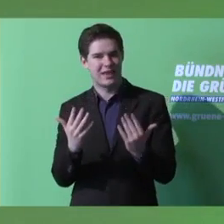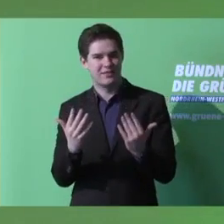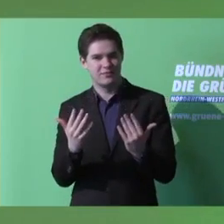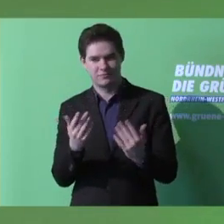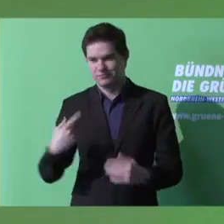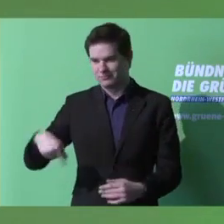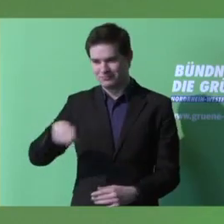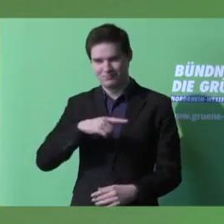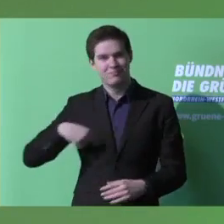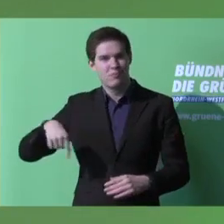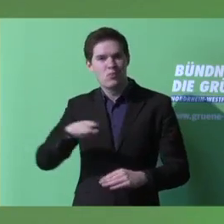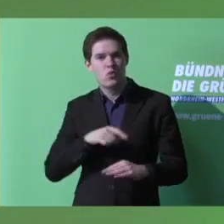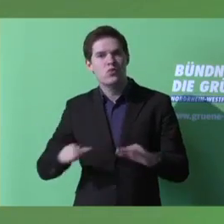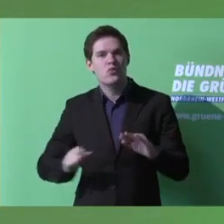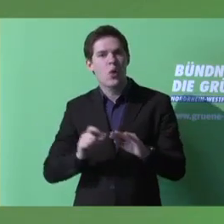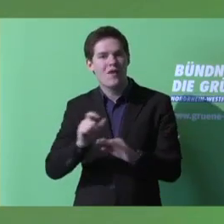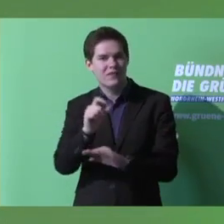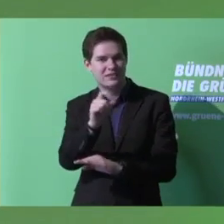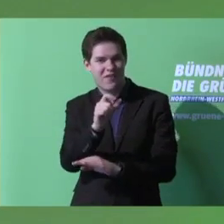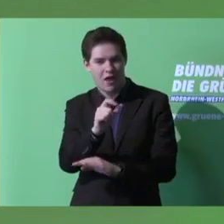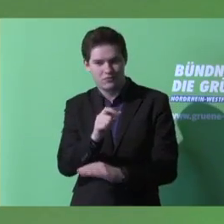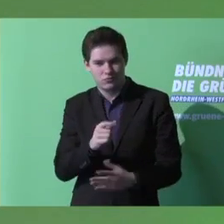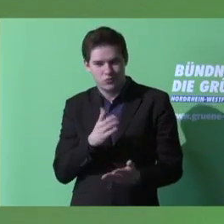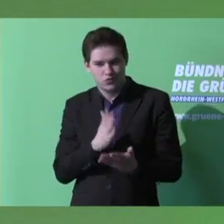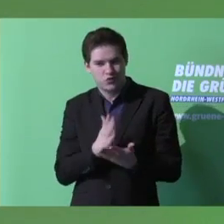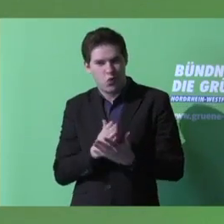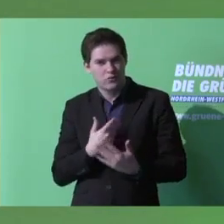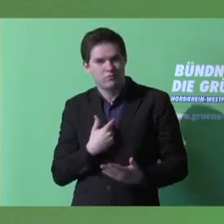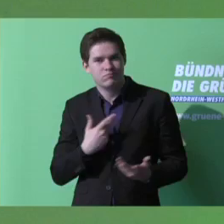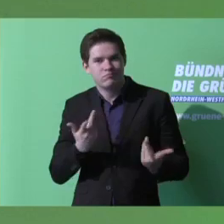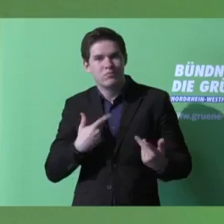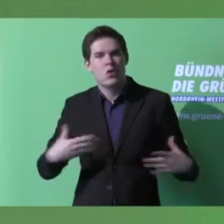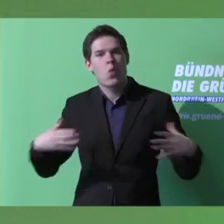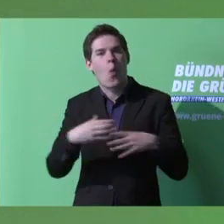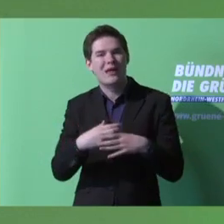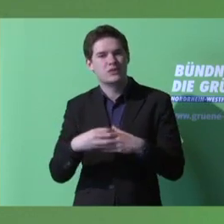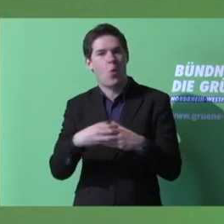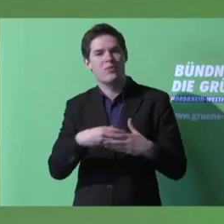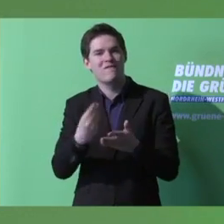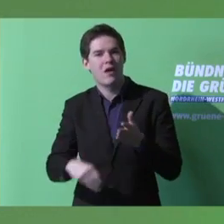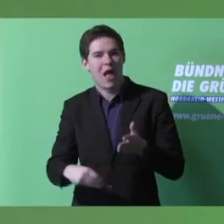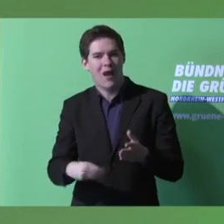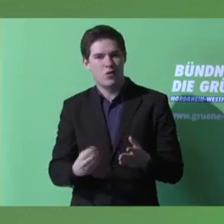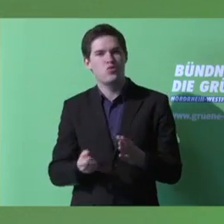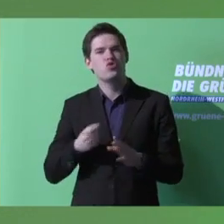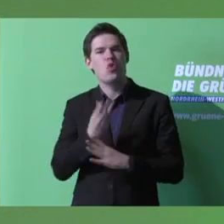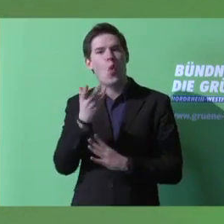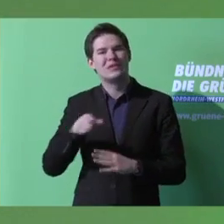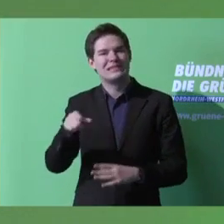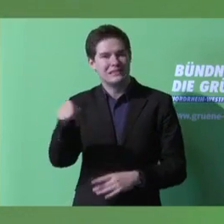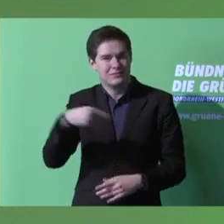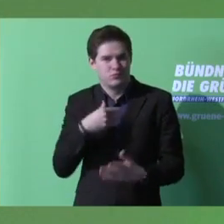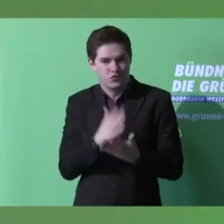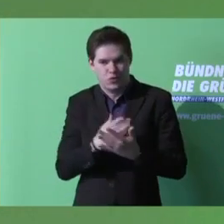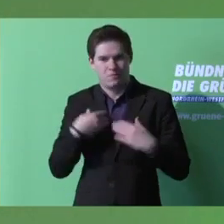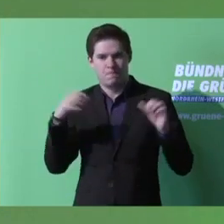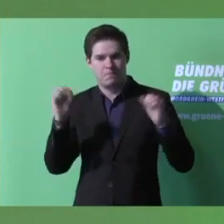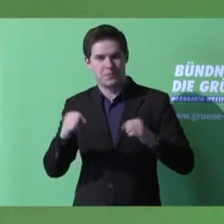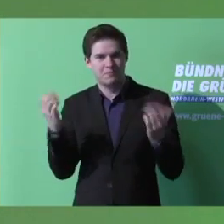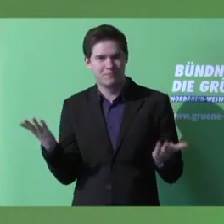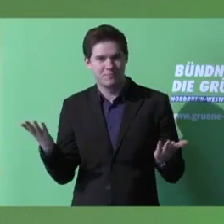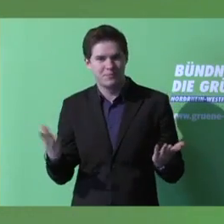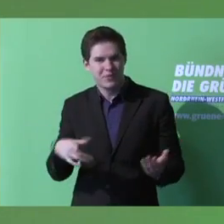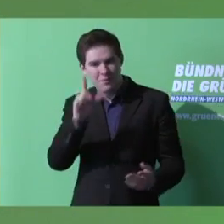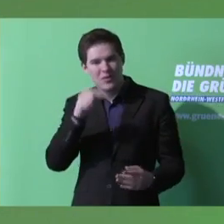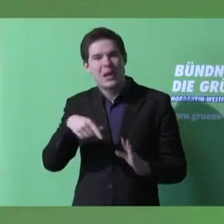hier in Nordrhein-Westfalen einen Koalitionsvertrag in Neuss beschlossen und das Wagnis einer Minderheitsregierung sind